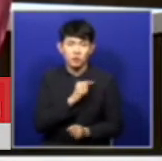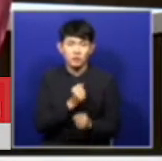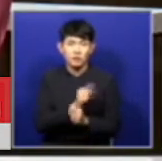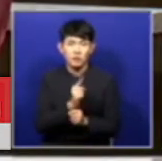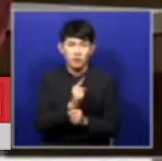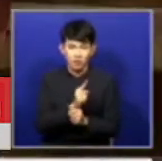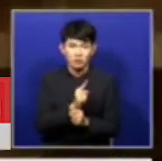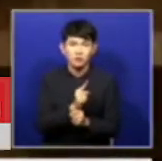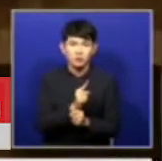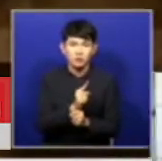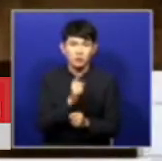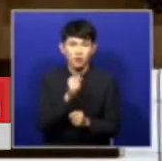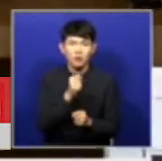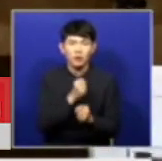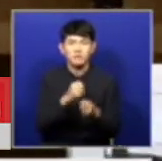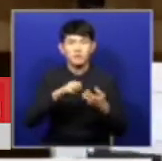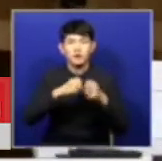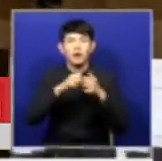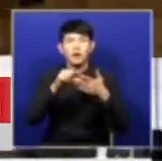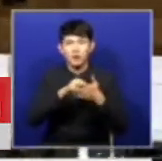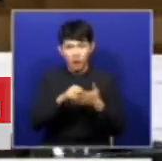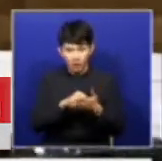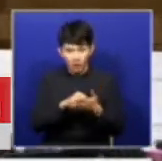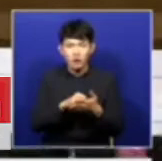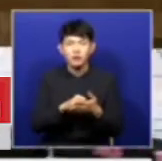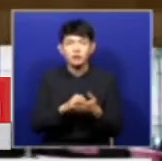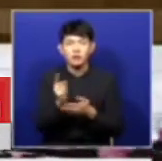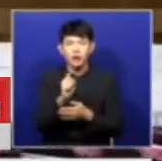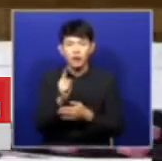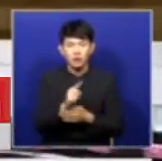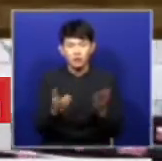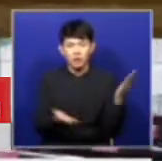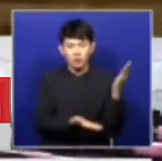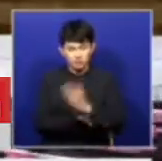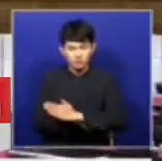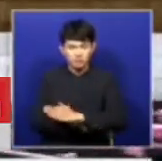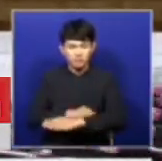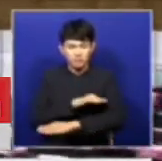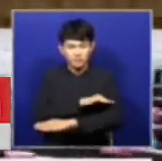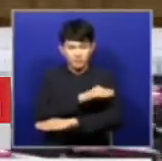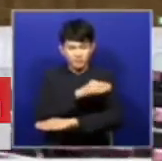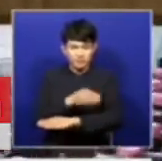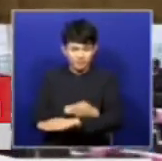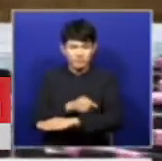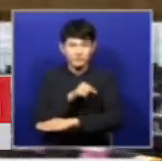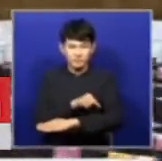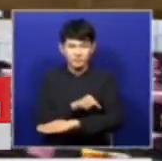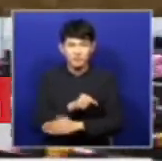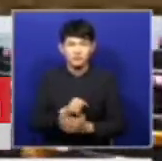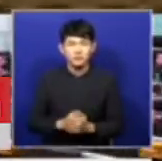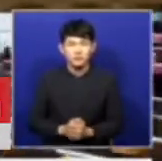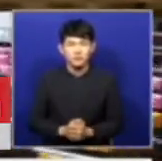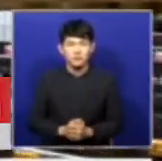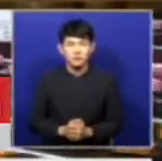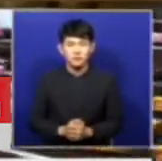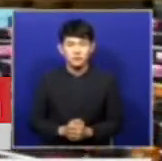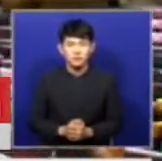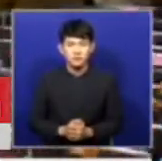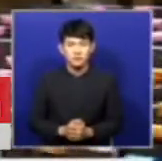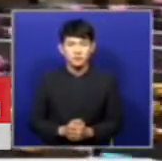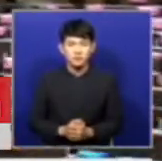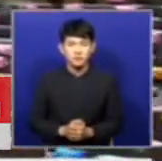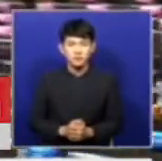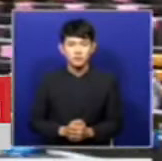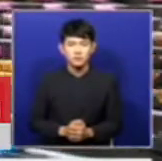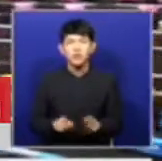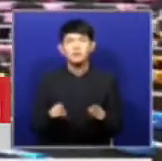สู่กระบวนการในการแก้ไขปัญหาในเรื่องตอสั่งในเรื่องเศษซากของพืชผลทางการเกษตรเรื่องอ้อย